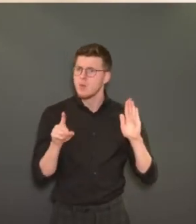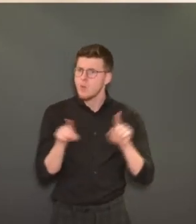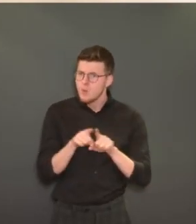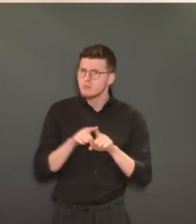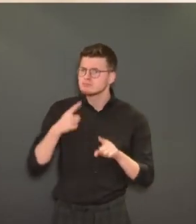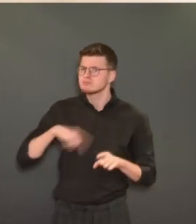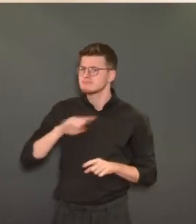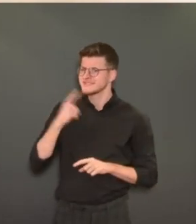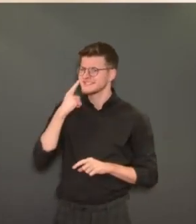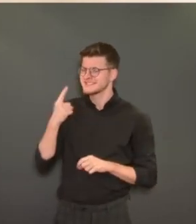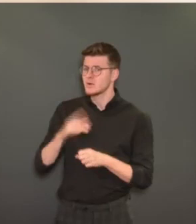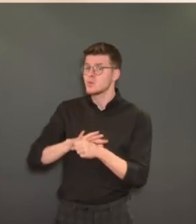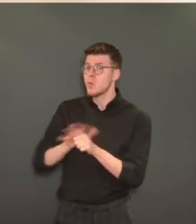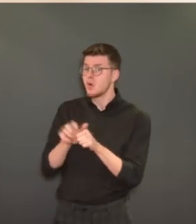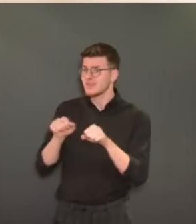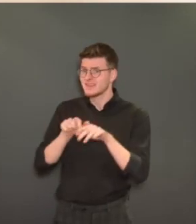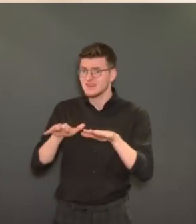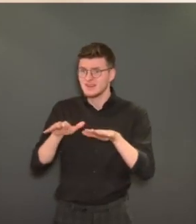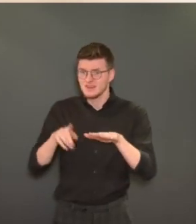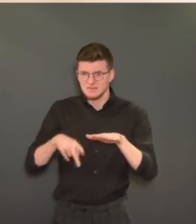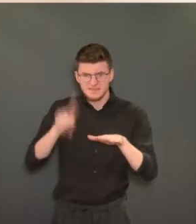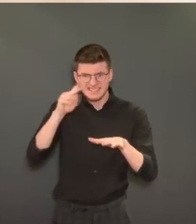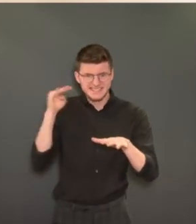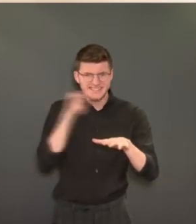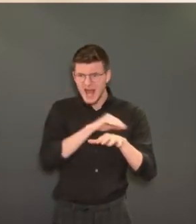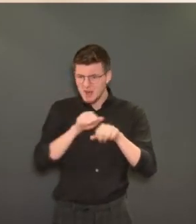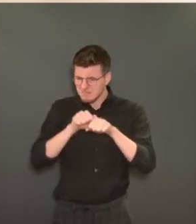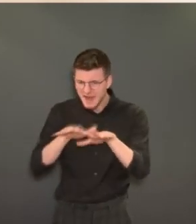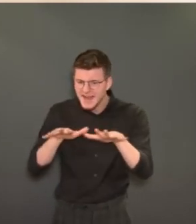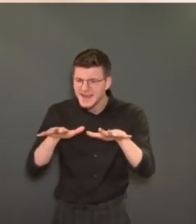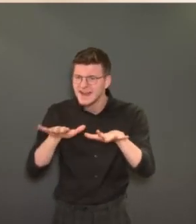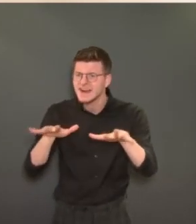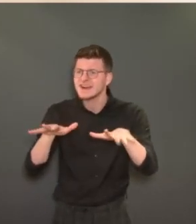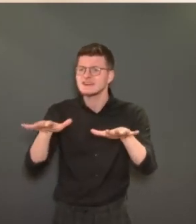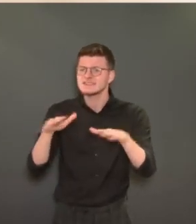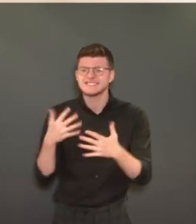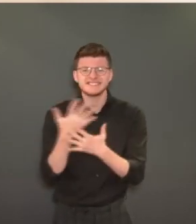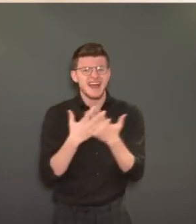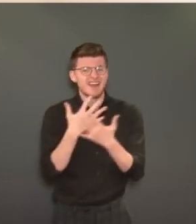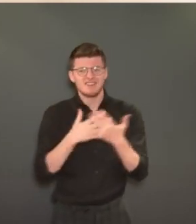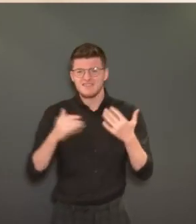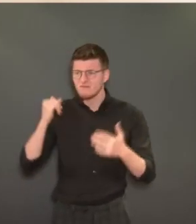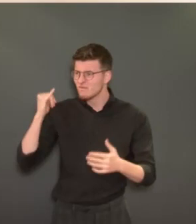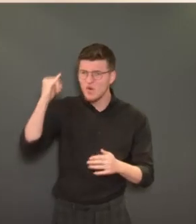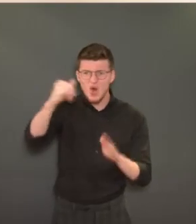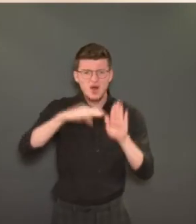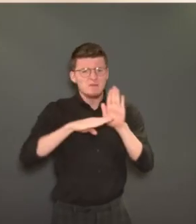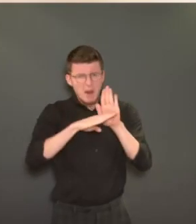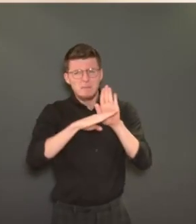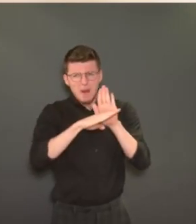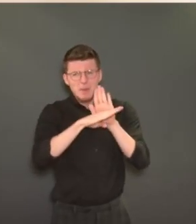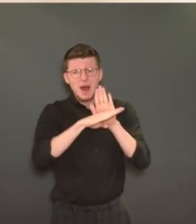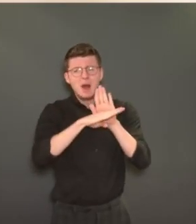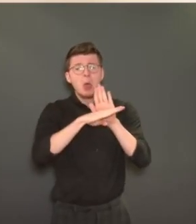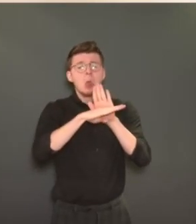rendus compte aussi que la propagation du virus s'accélère. Les chiffres ne cessent d'augmenter.